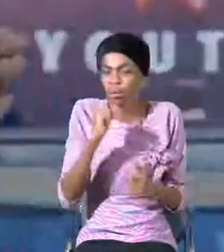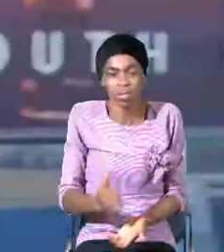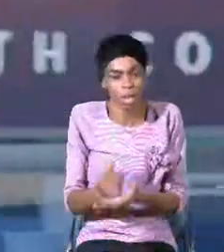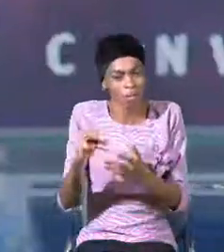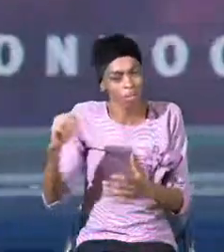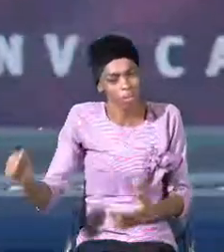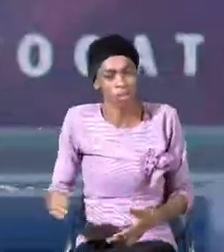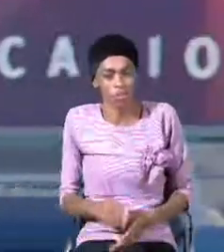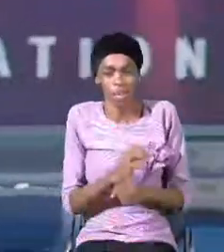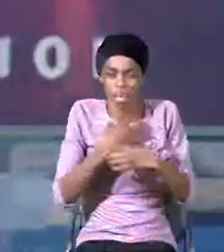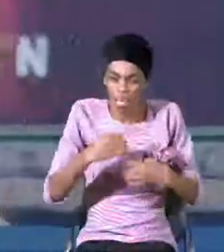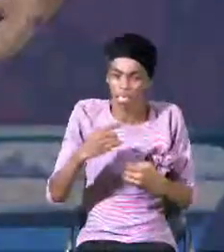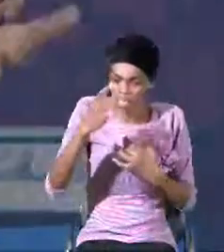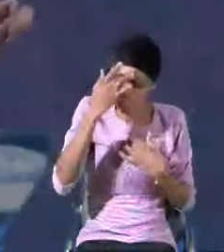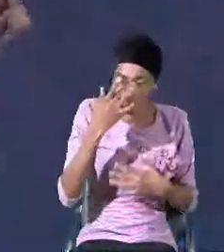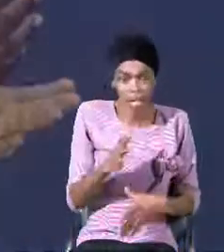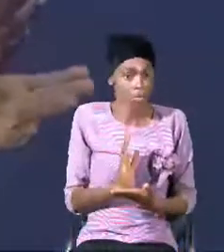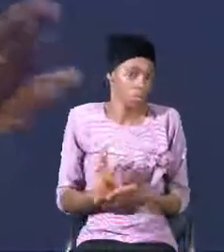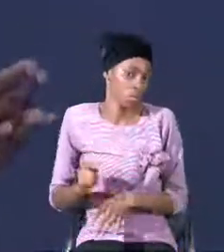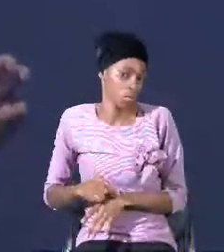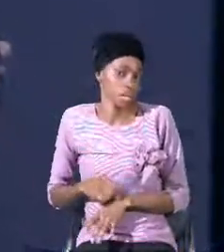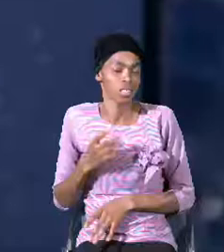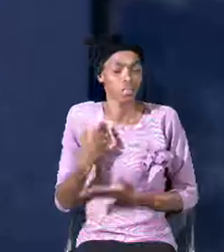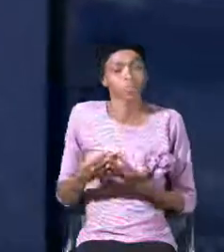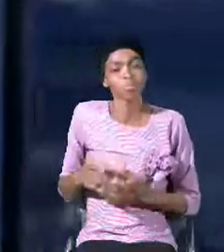eux-mêmes. Vous savez, parfois, déjà,